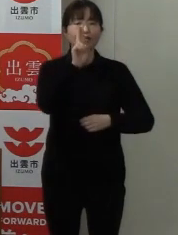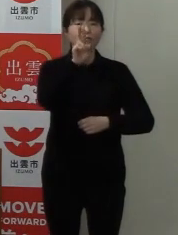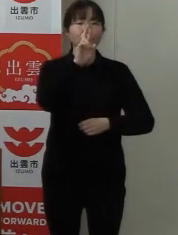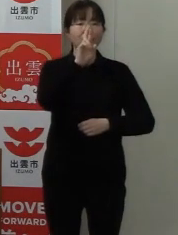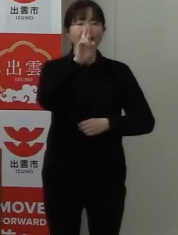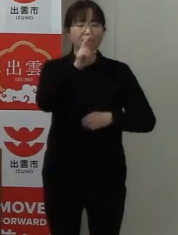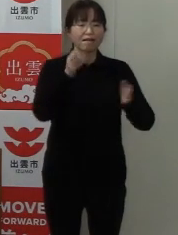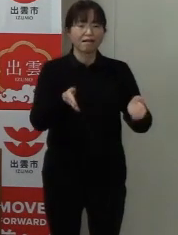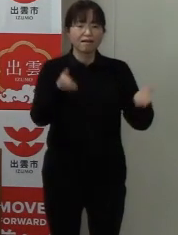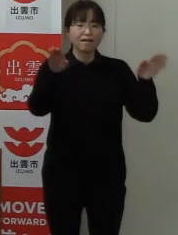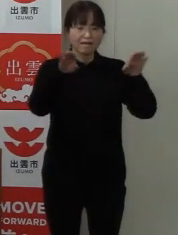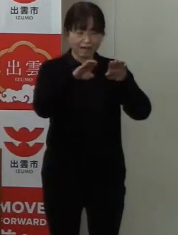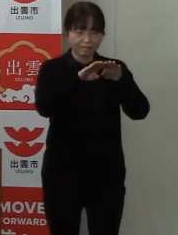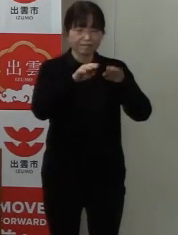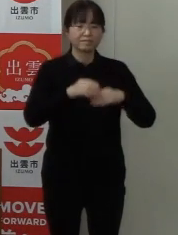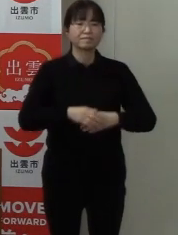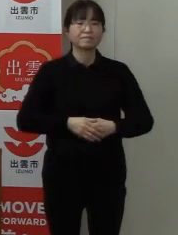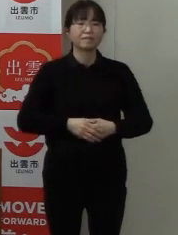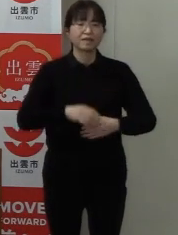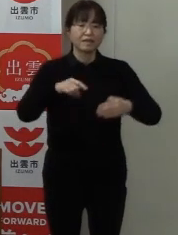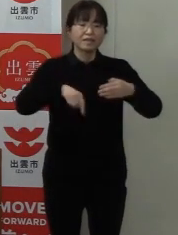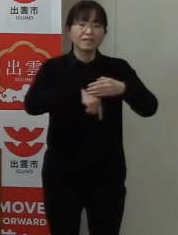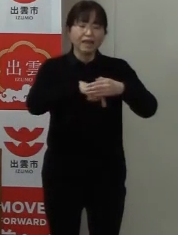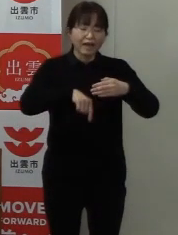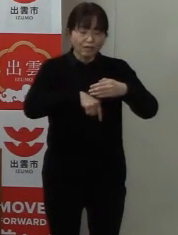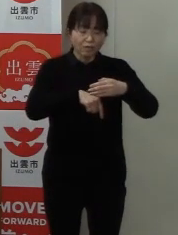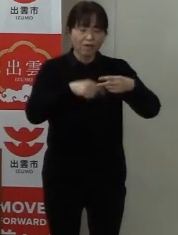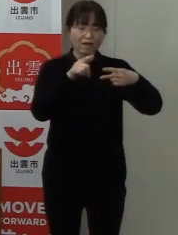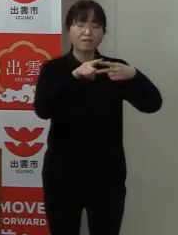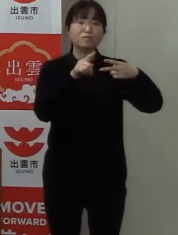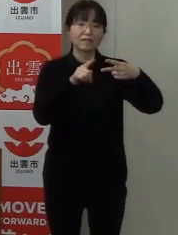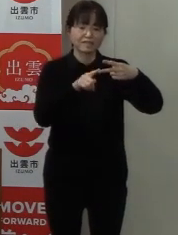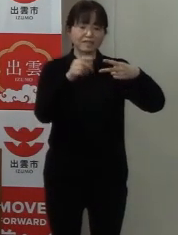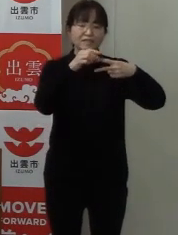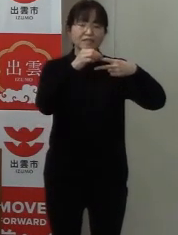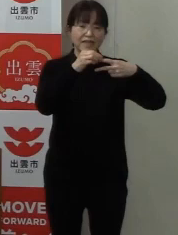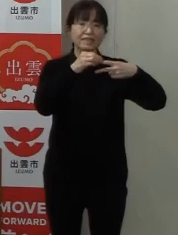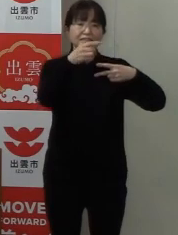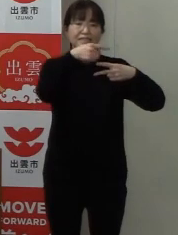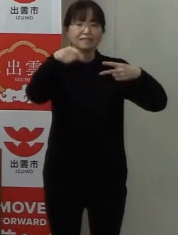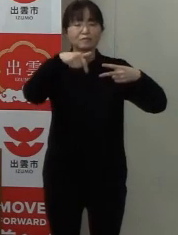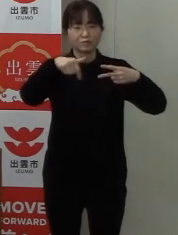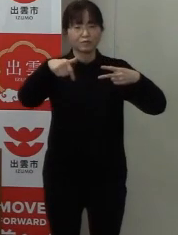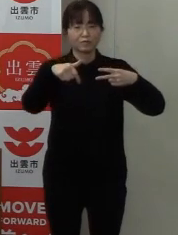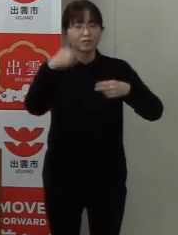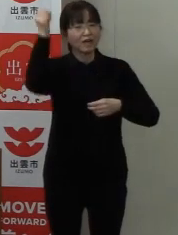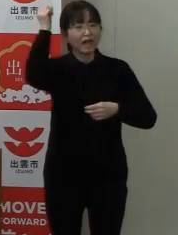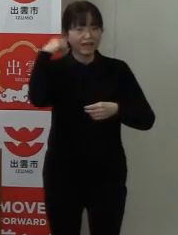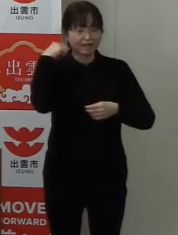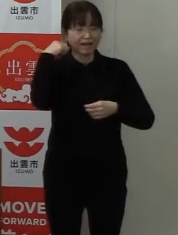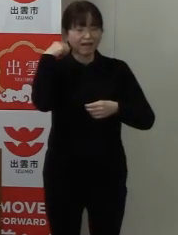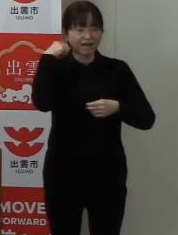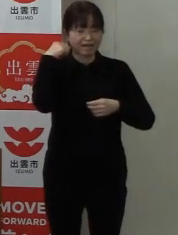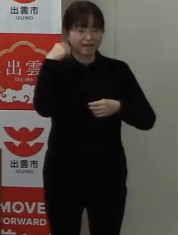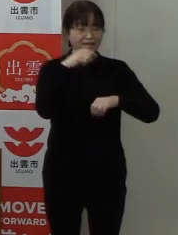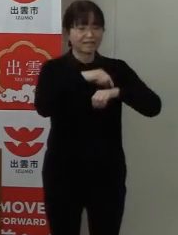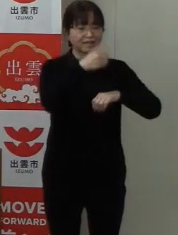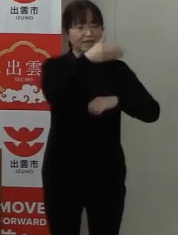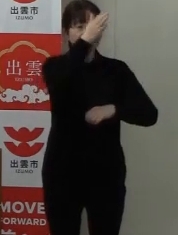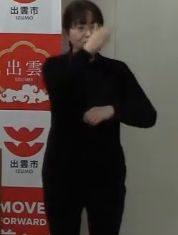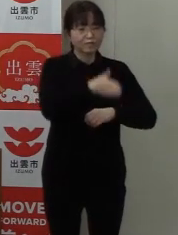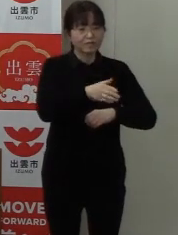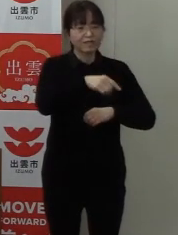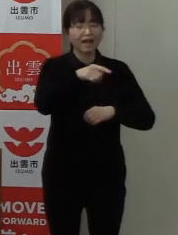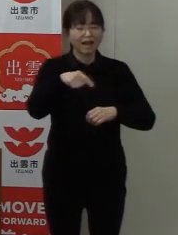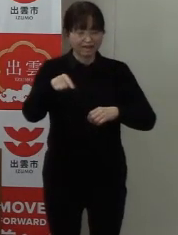。内容につきましては2部構成になっていまして、第1部が午前中9時半から